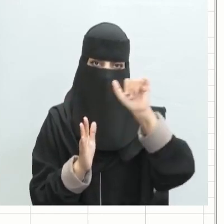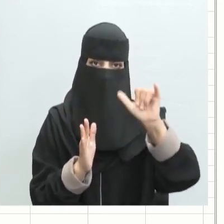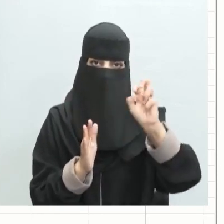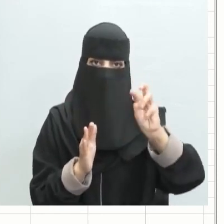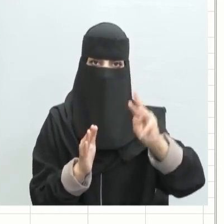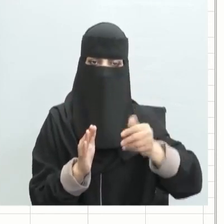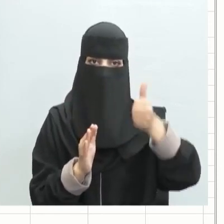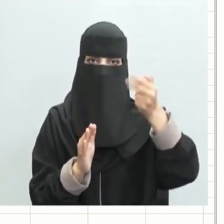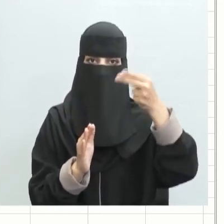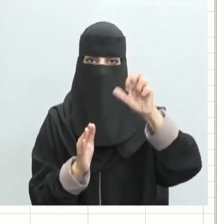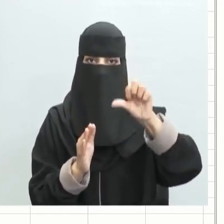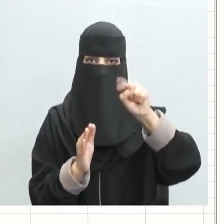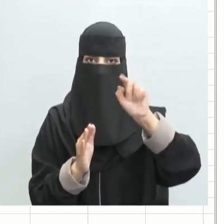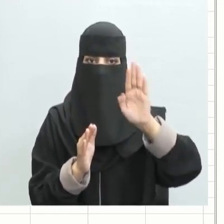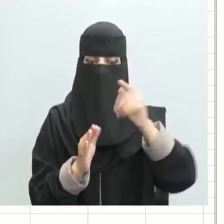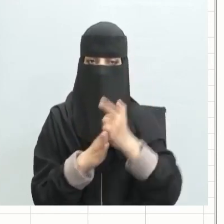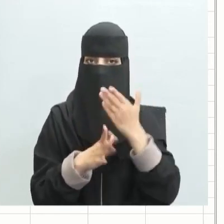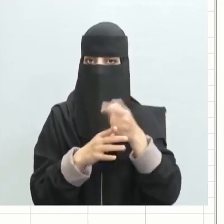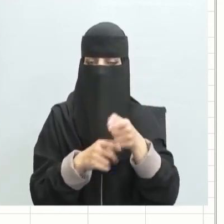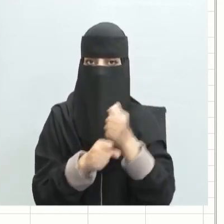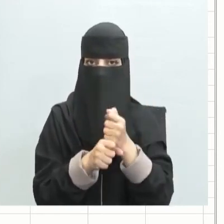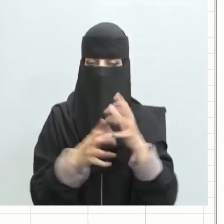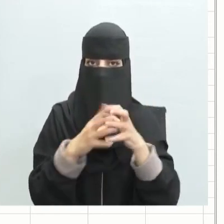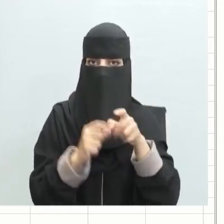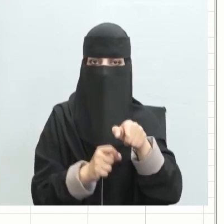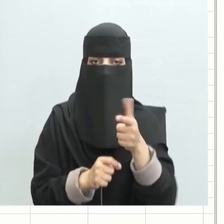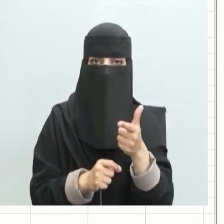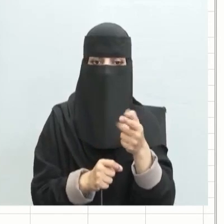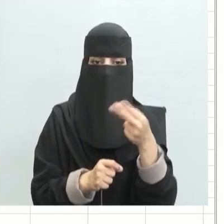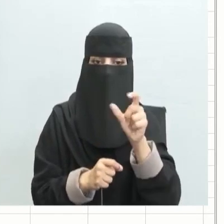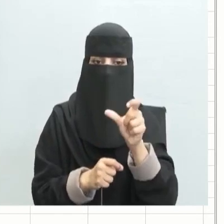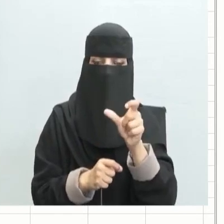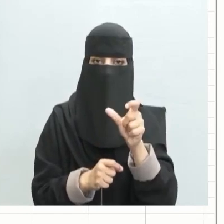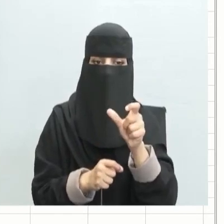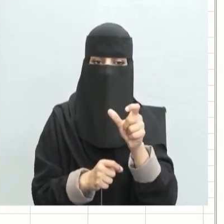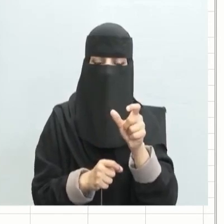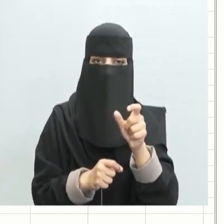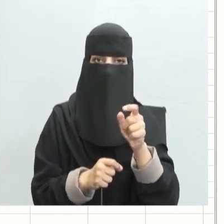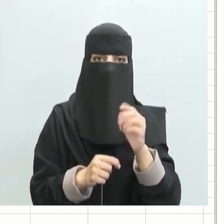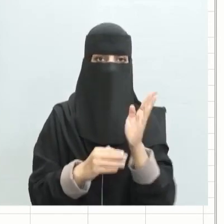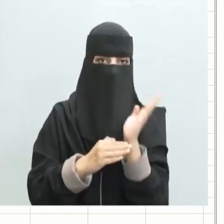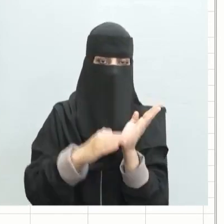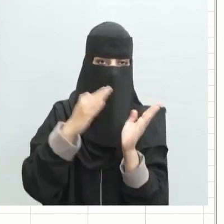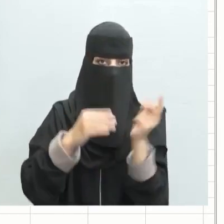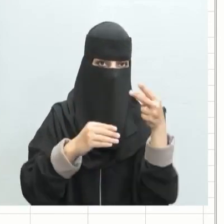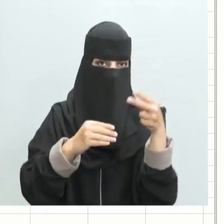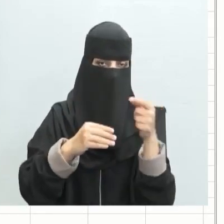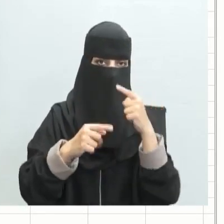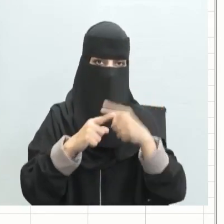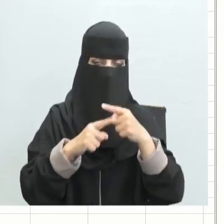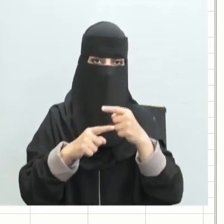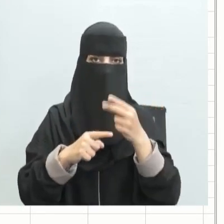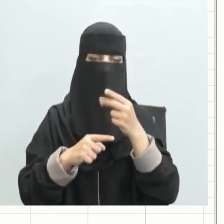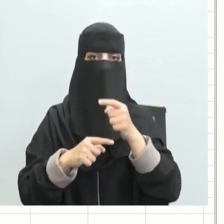عباره عن هي عباره عن اللي هو الضلع الاول تربيع زائدا